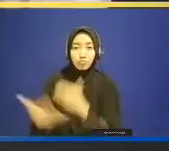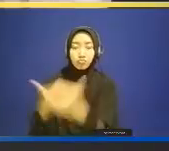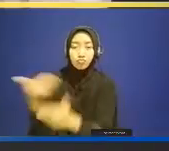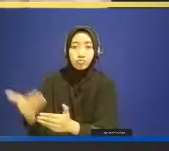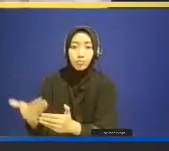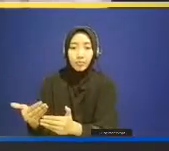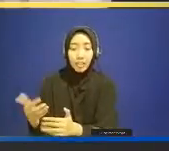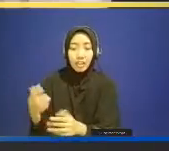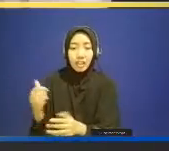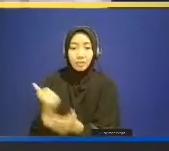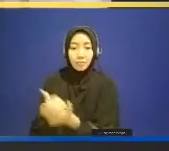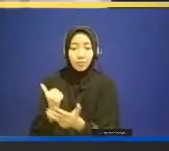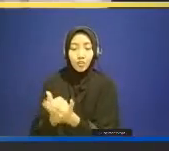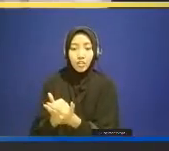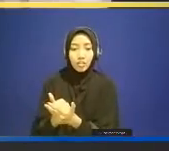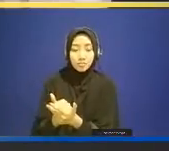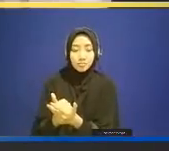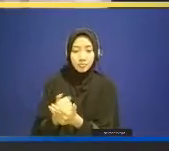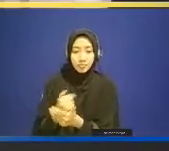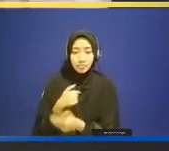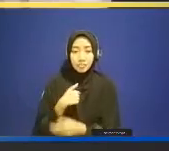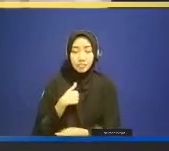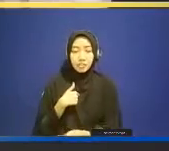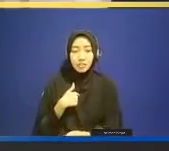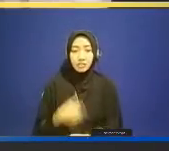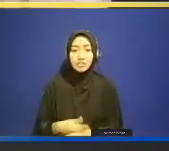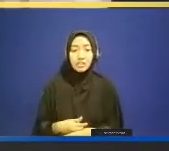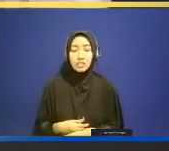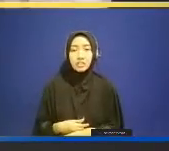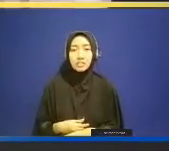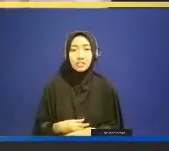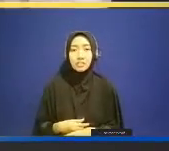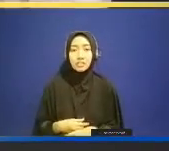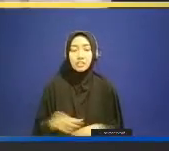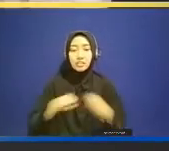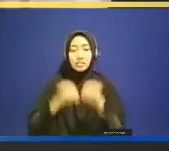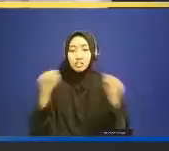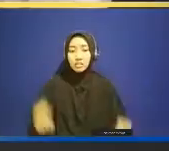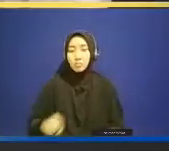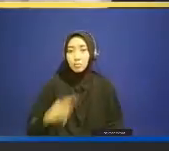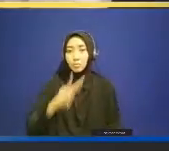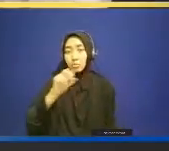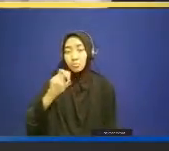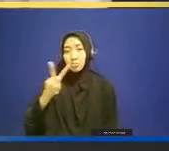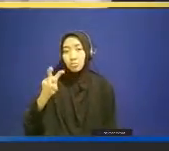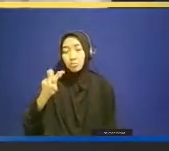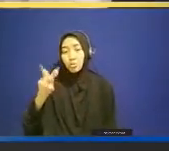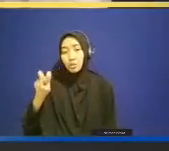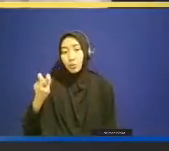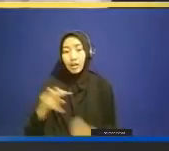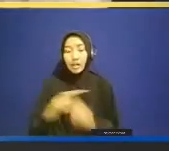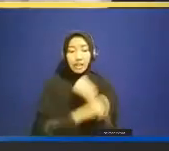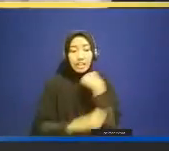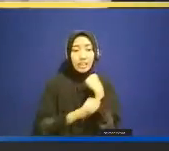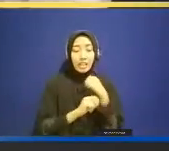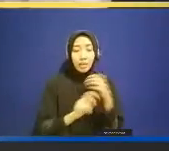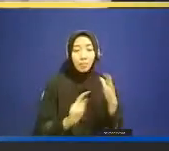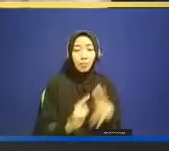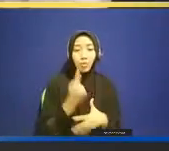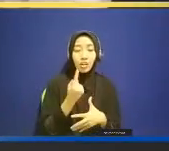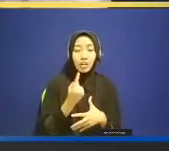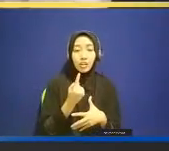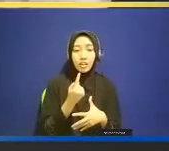kebetulan info dalam word ditelepon repot 2022 hampir tidak ada negara yang semula yg